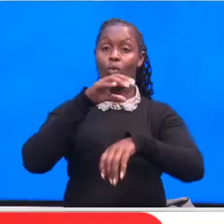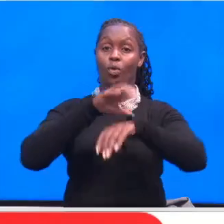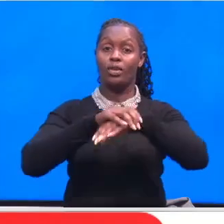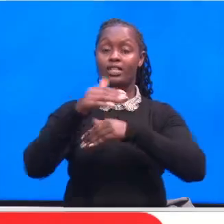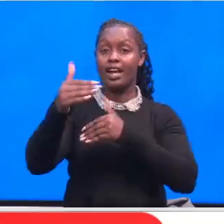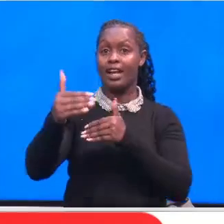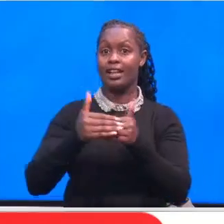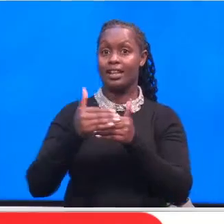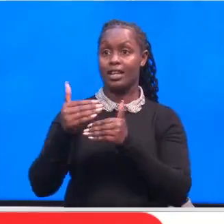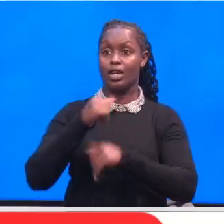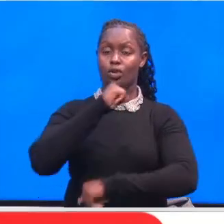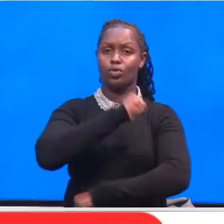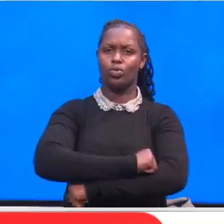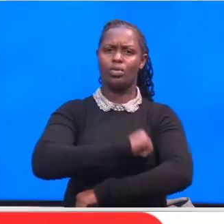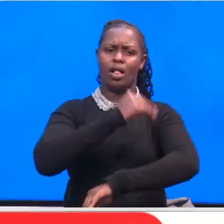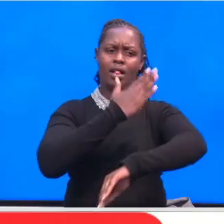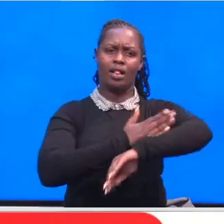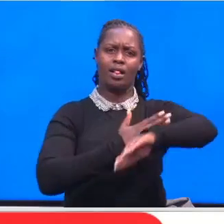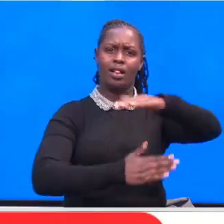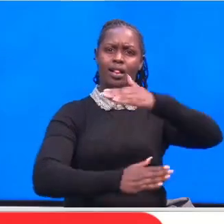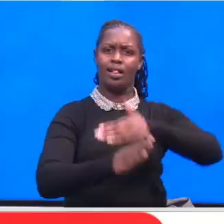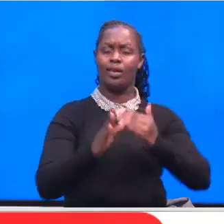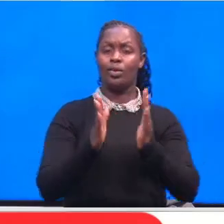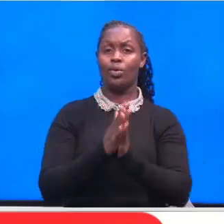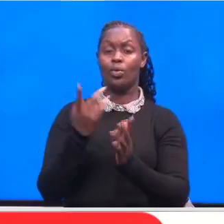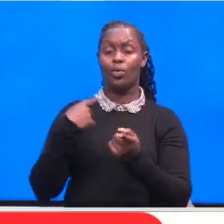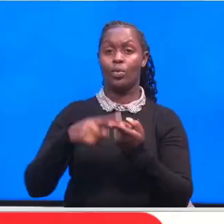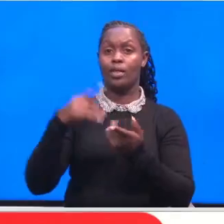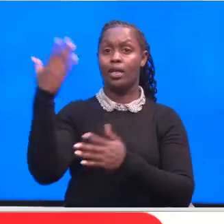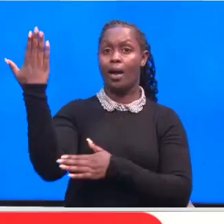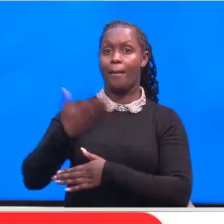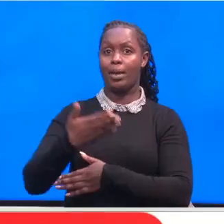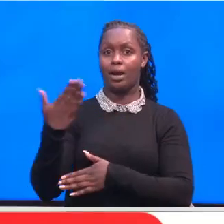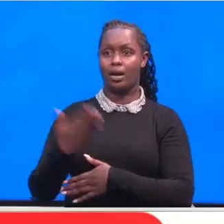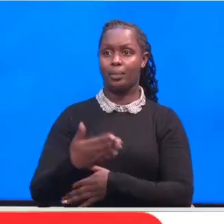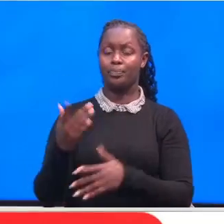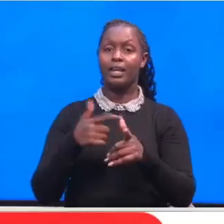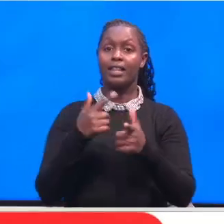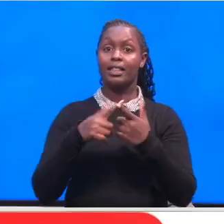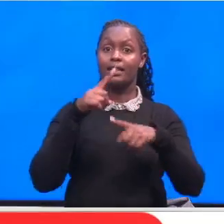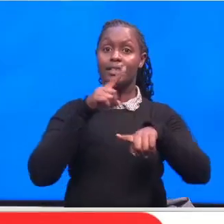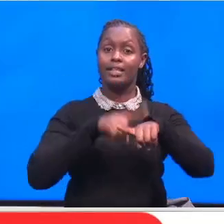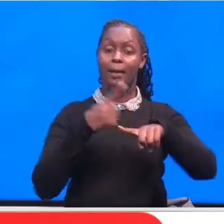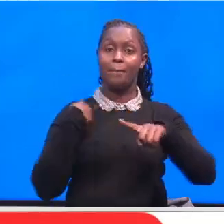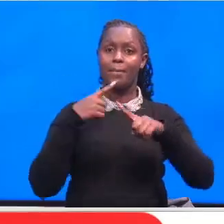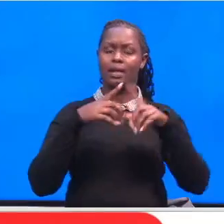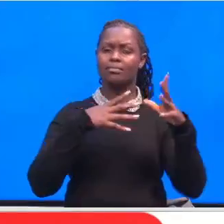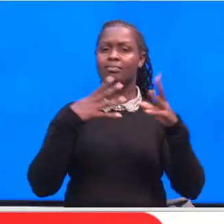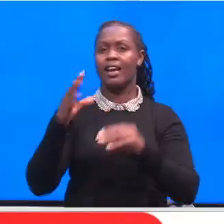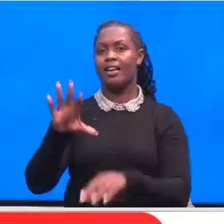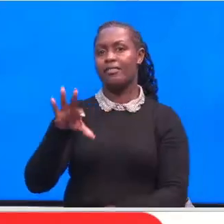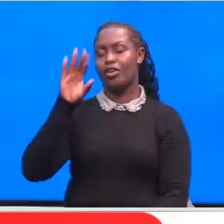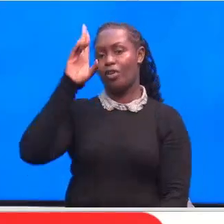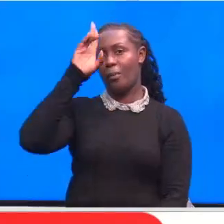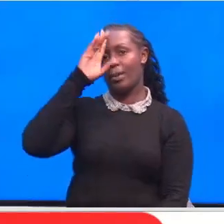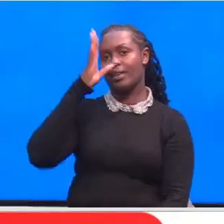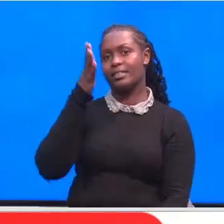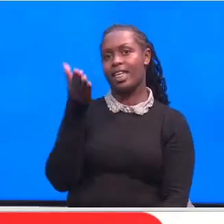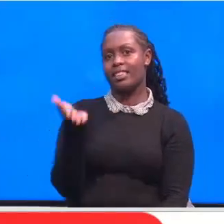wake ukiwa na alama ya kukatakatwa na panga. Kwenda Mamlai, nikaenda nikaangalia, nikapata mapolisi wako